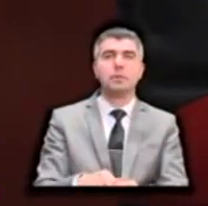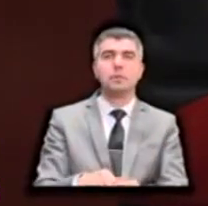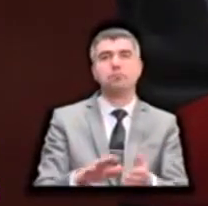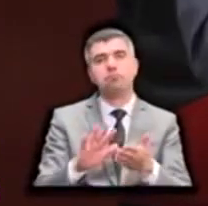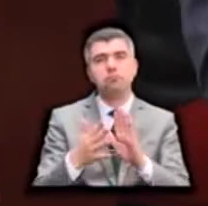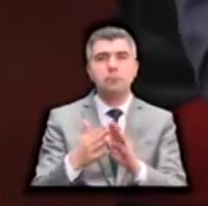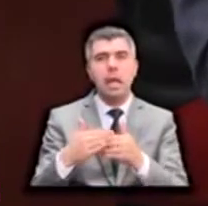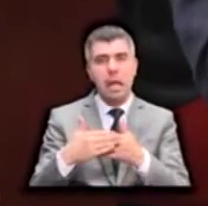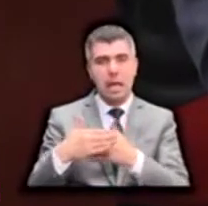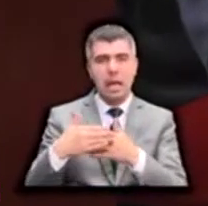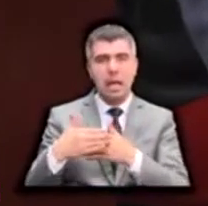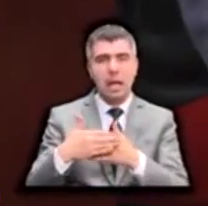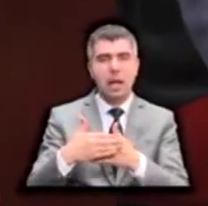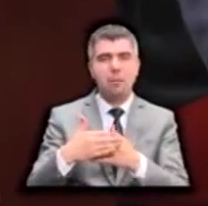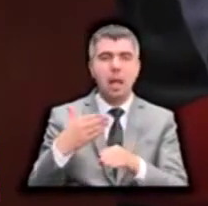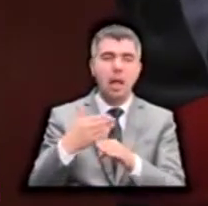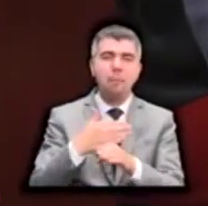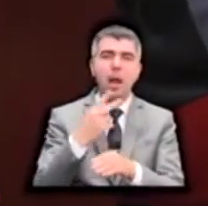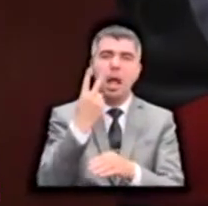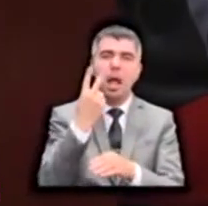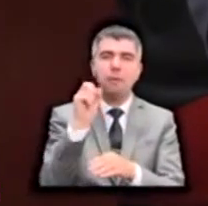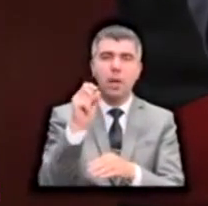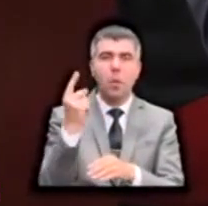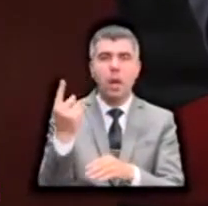المتوسط أي قبل 2021.